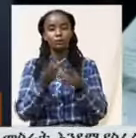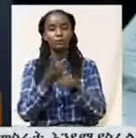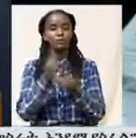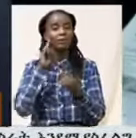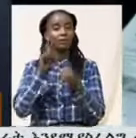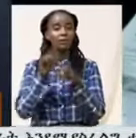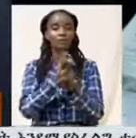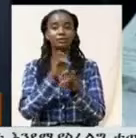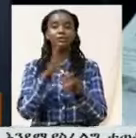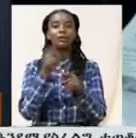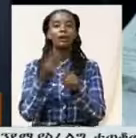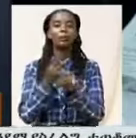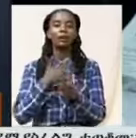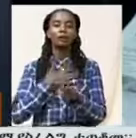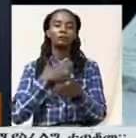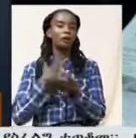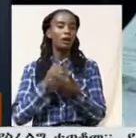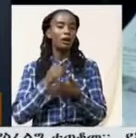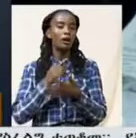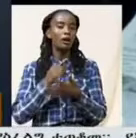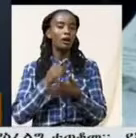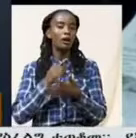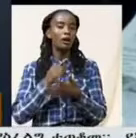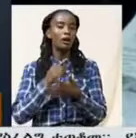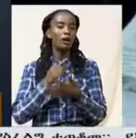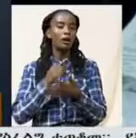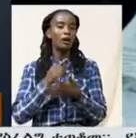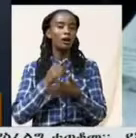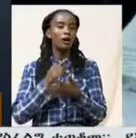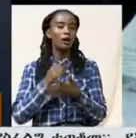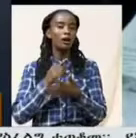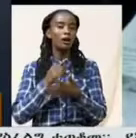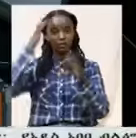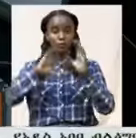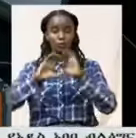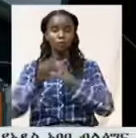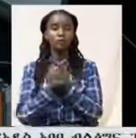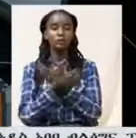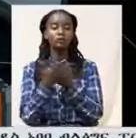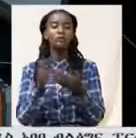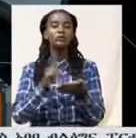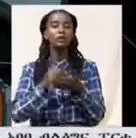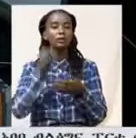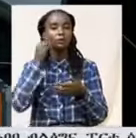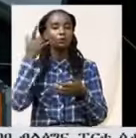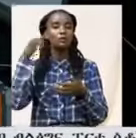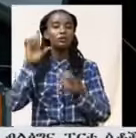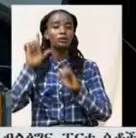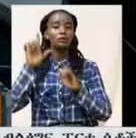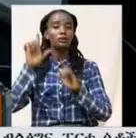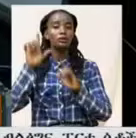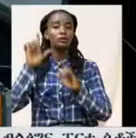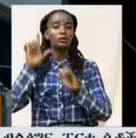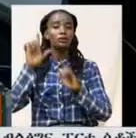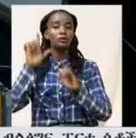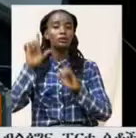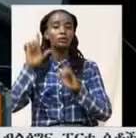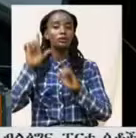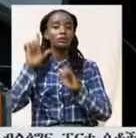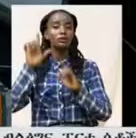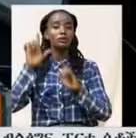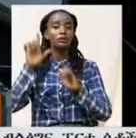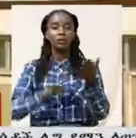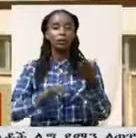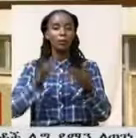እንጂ ከተግባራችን አያስቆመንም የሚሉት በደቡብ ክልል መንግስት ኮሙኒኬሽን ጉዳዮች ጽፈት ቤት የውጭ ቋንቋዎች ሚዲያ ቅኝትና ትንተና